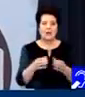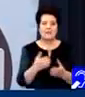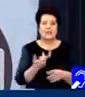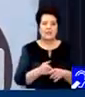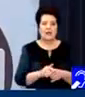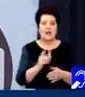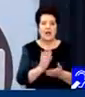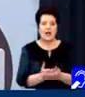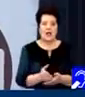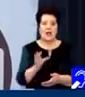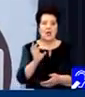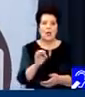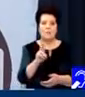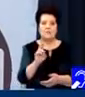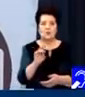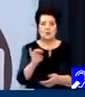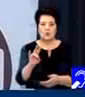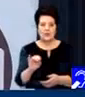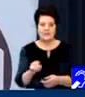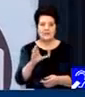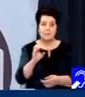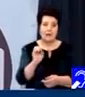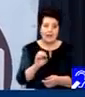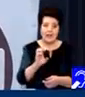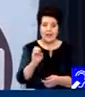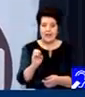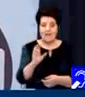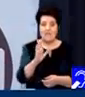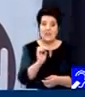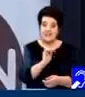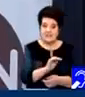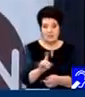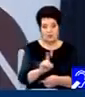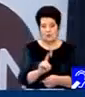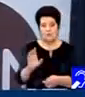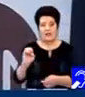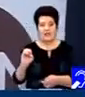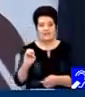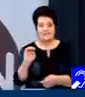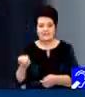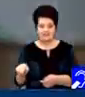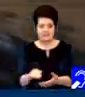are opțiune spre vest și nu spre est.